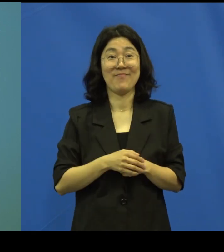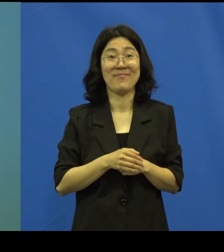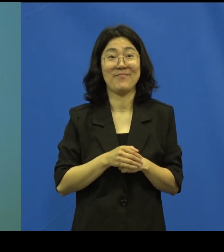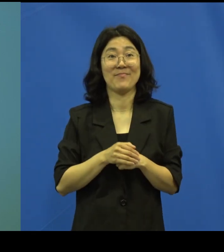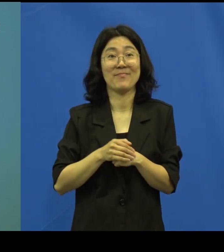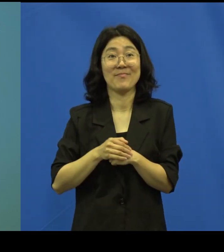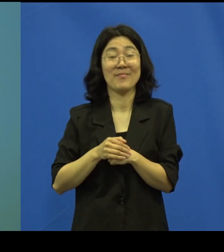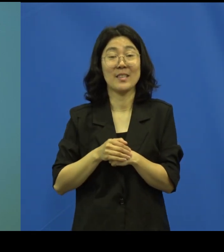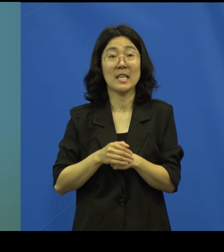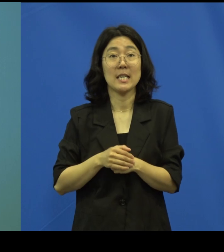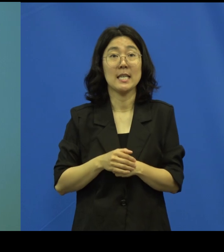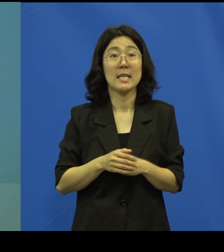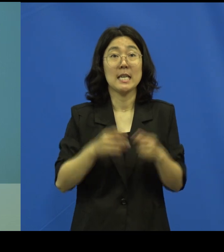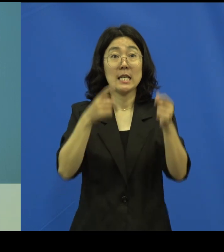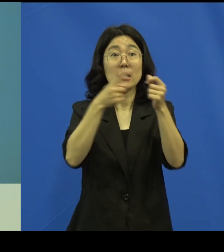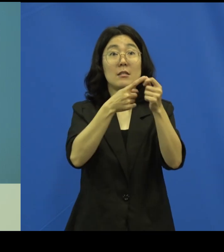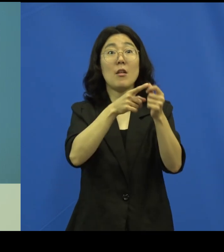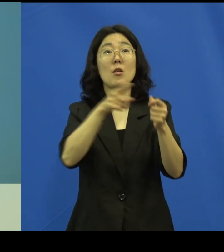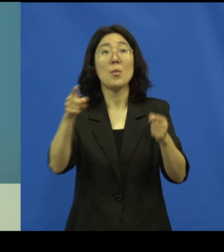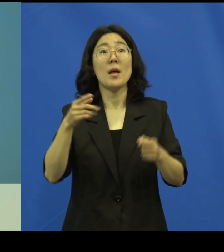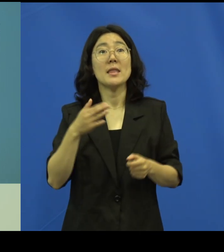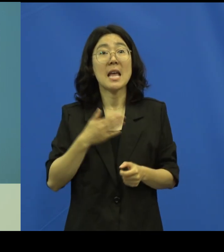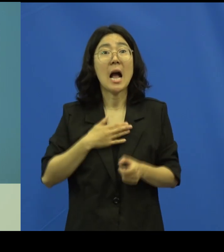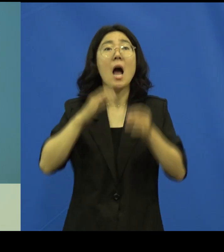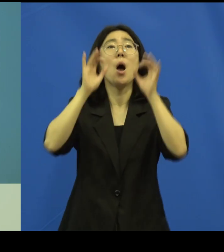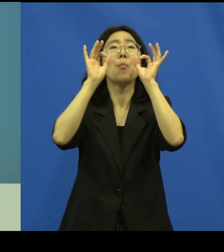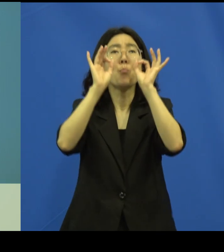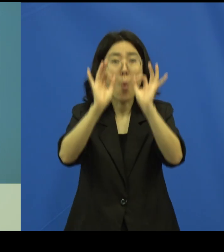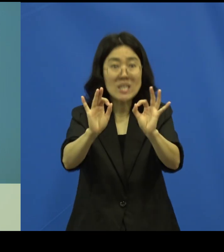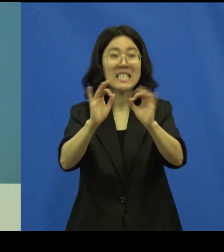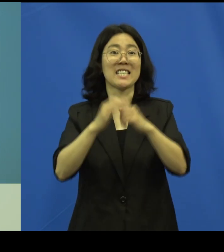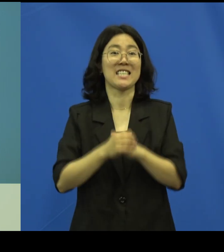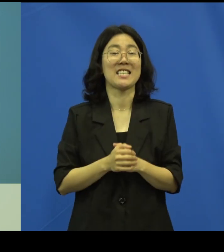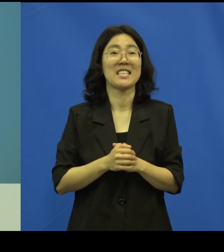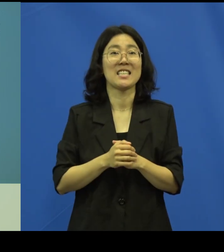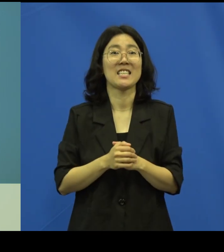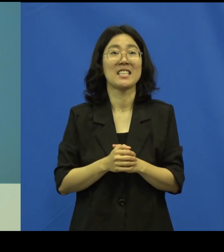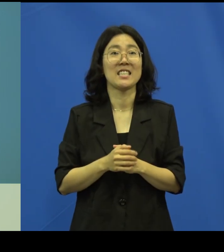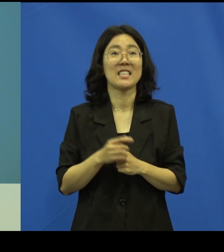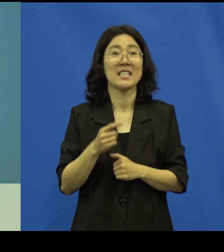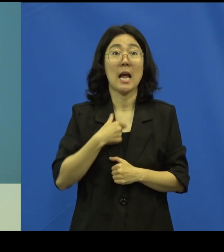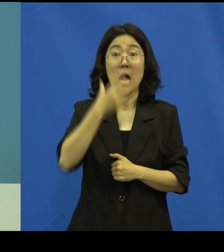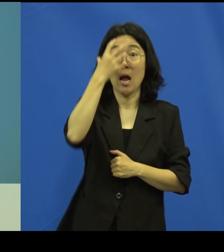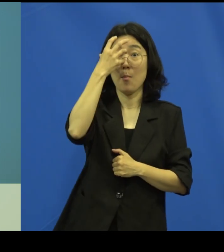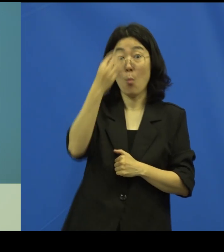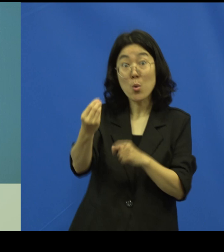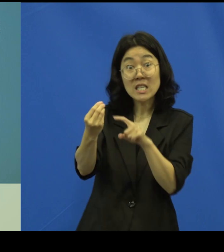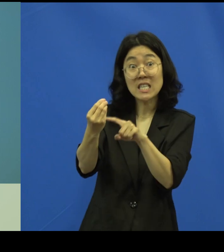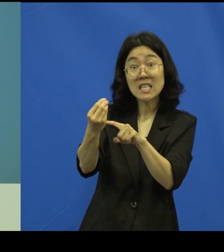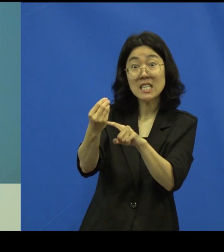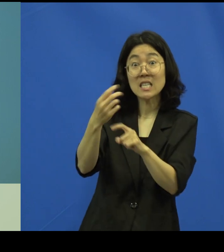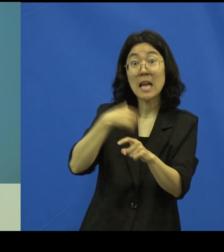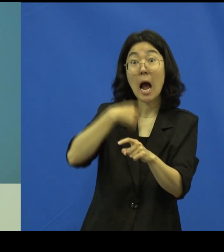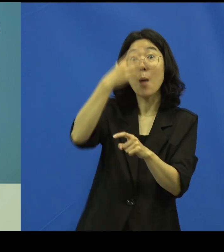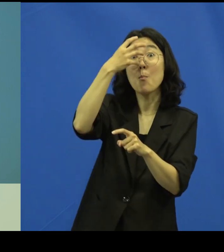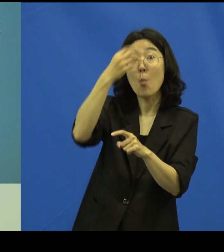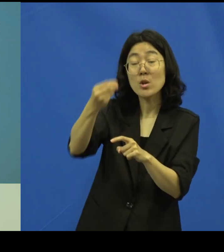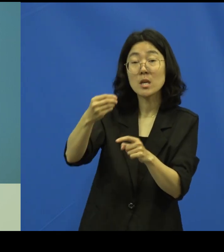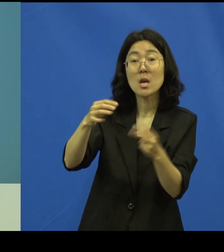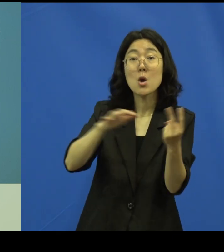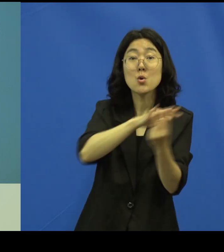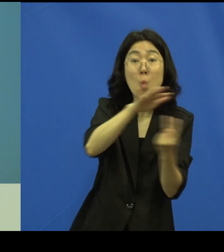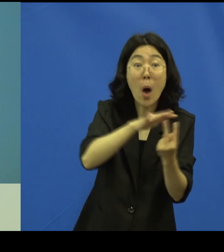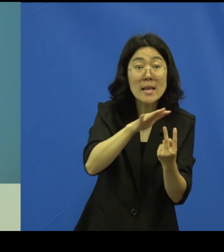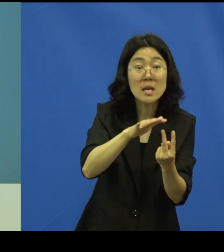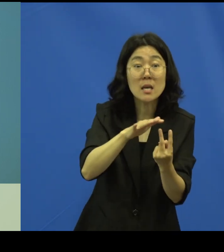오늘 1절을 보면 제일 먼저 내가 보니 이렇게 시작합니다. I saw, 그래서 내가 보니, 요한이